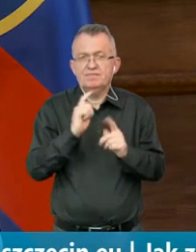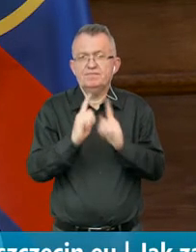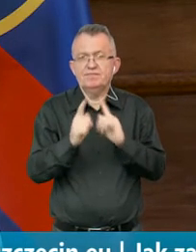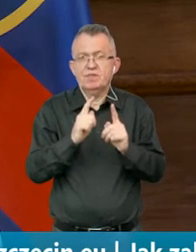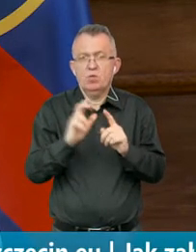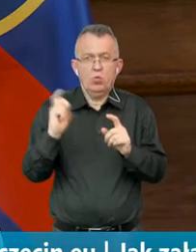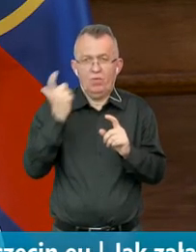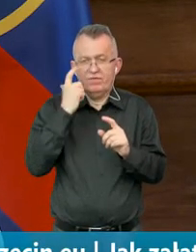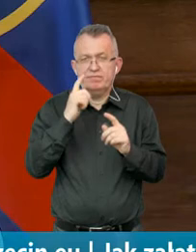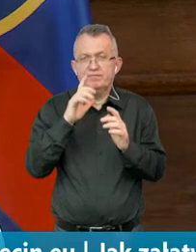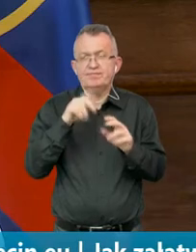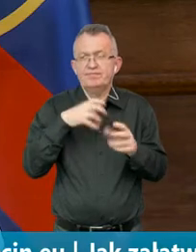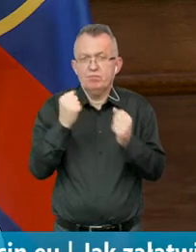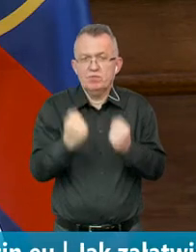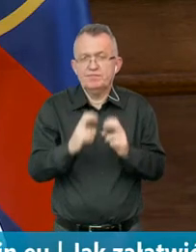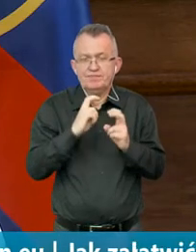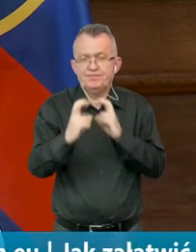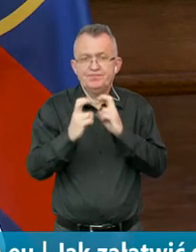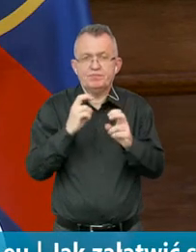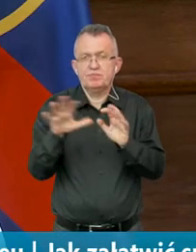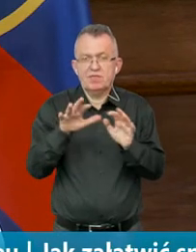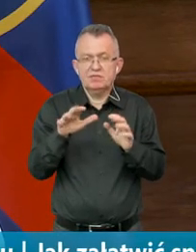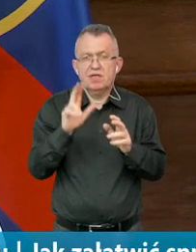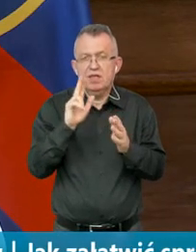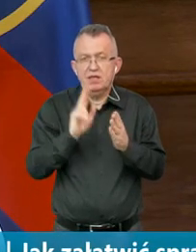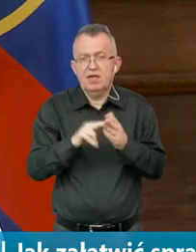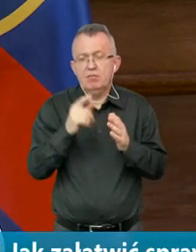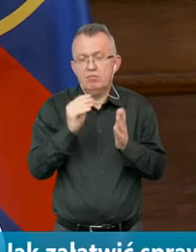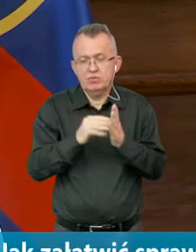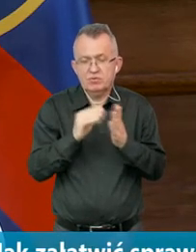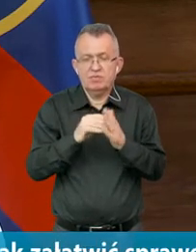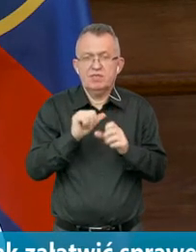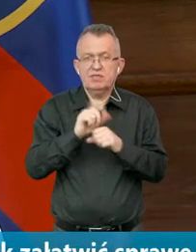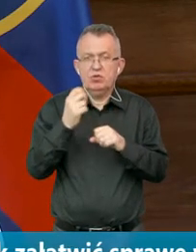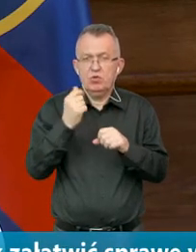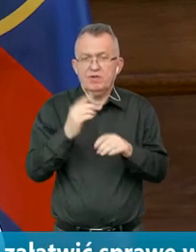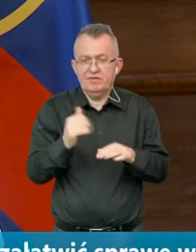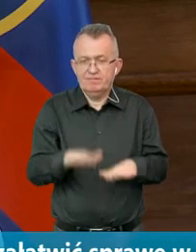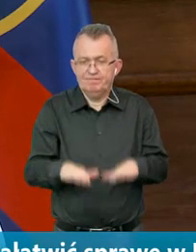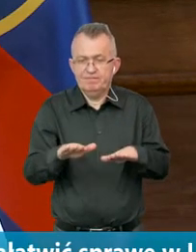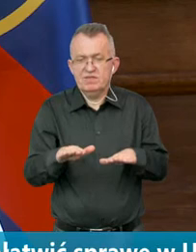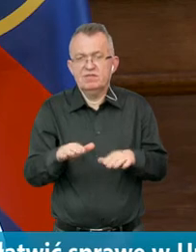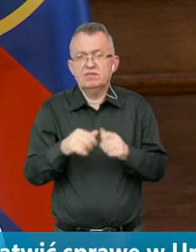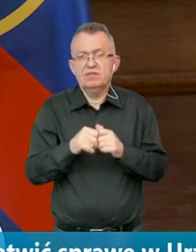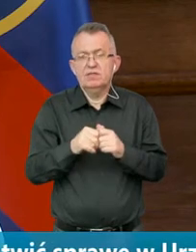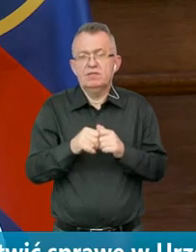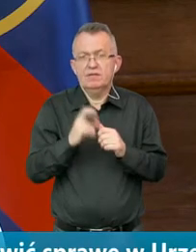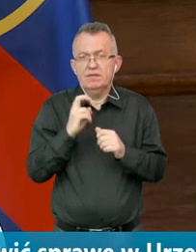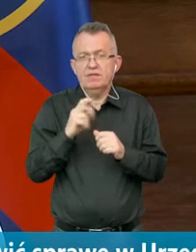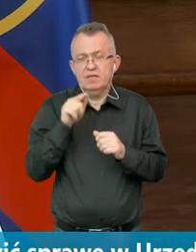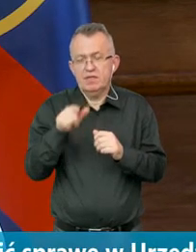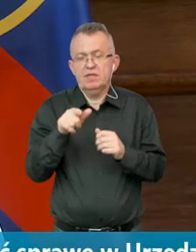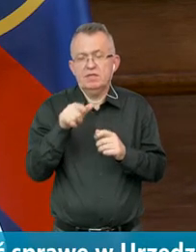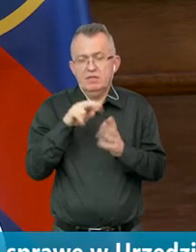tych głównych, kluczowych, najbardziej obciążonych trasach, natomiast też dobrze sprawdzają się tramwaje częściowo niskopodłogowe i takie